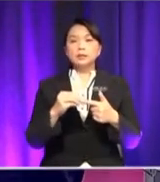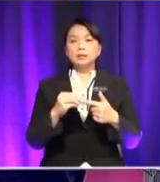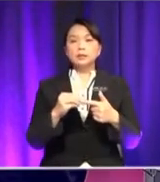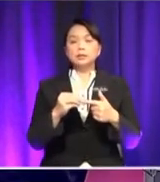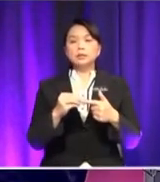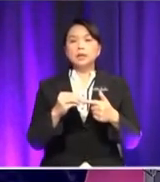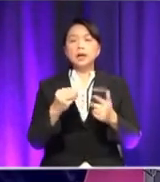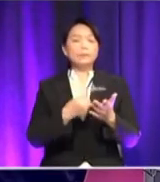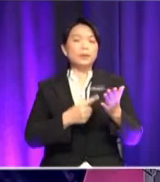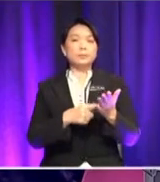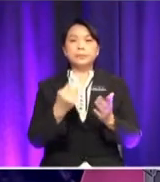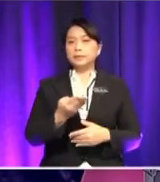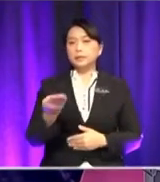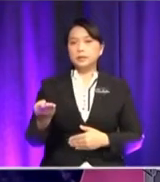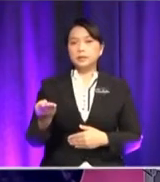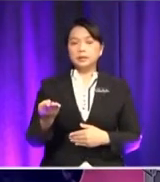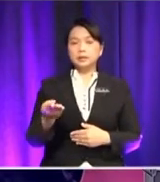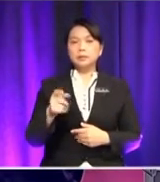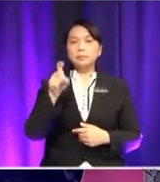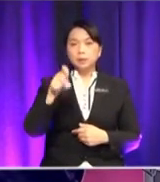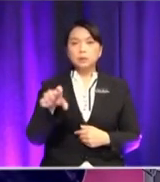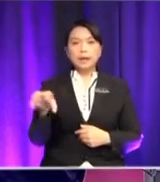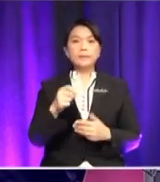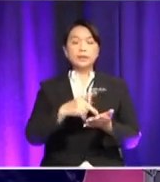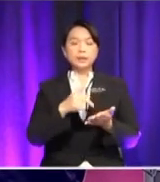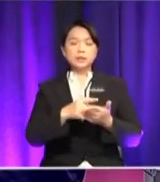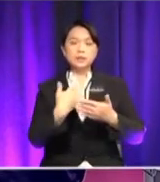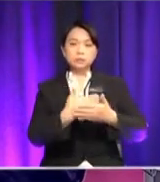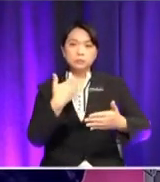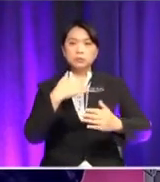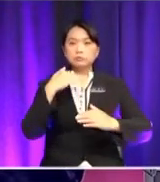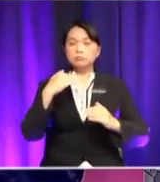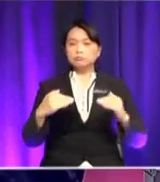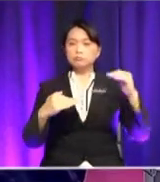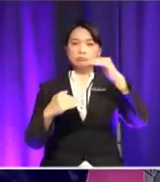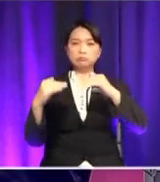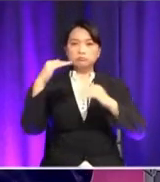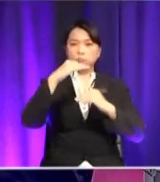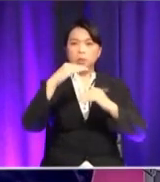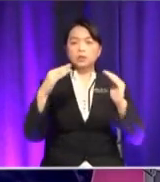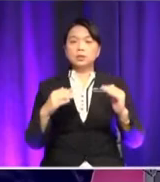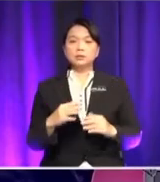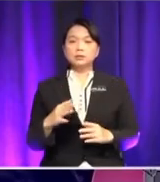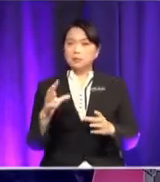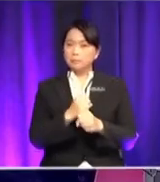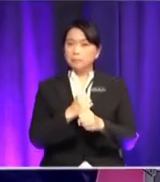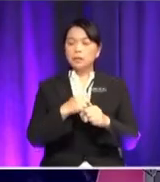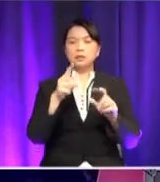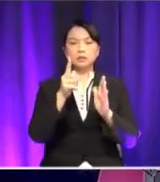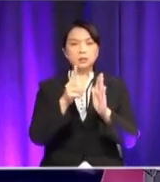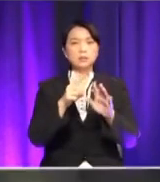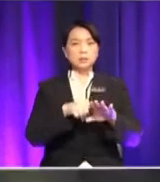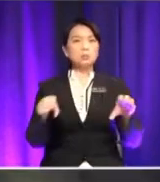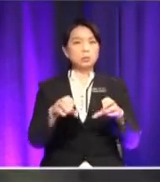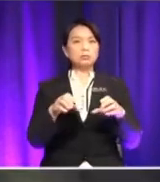setempat ke apel lu diambil kiro sebelum Bina amha Siswa bangunan itu dapat direkap bentuk